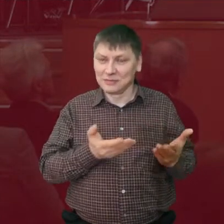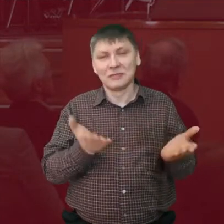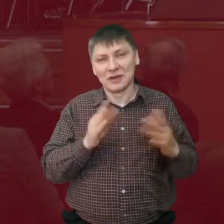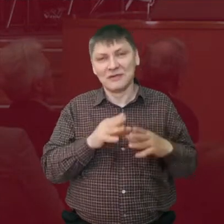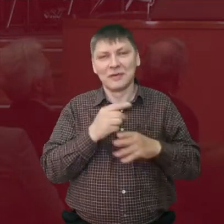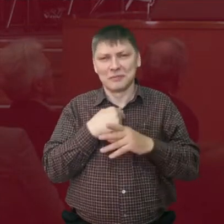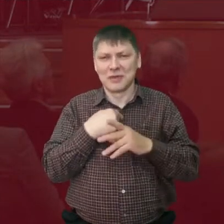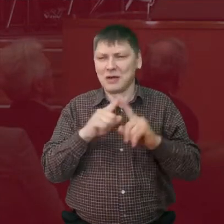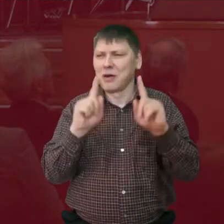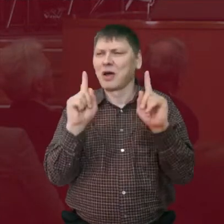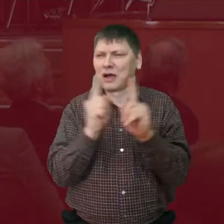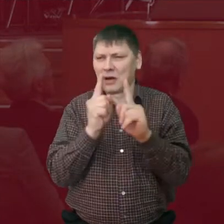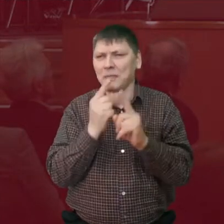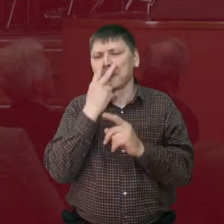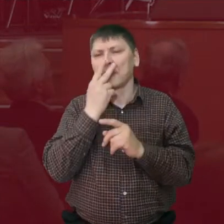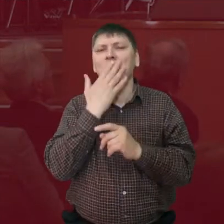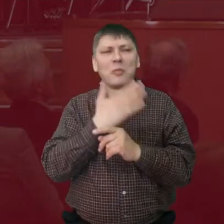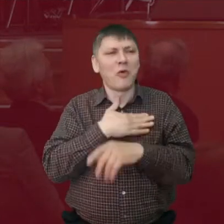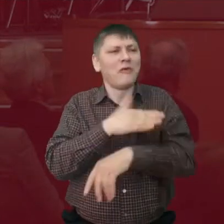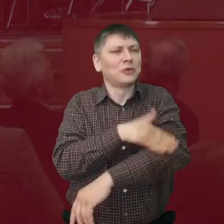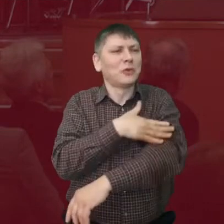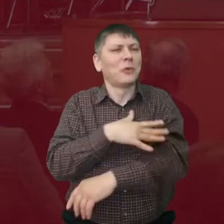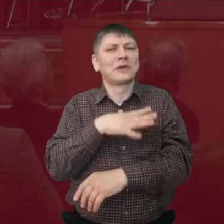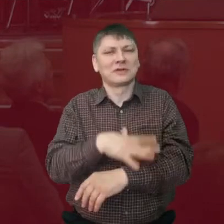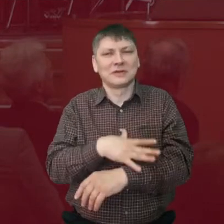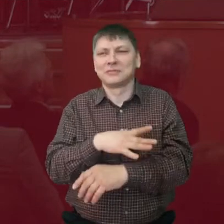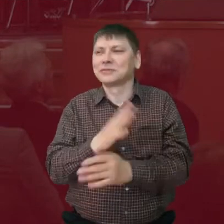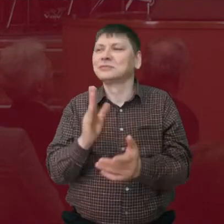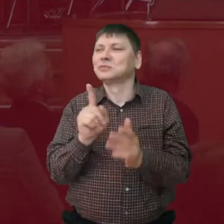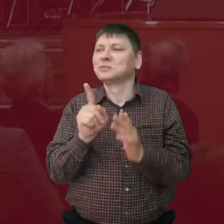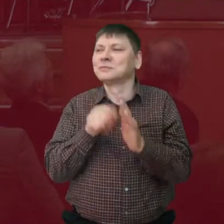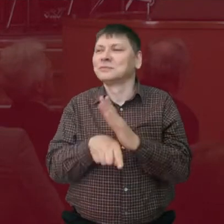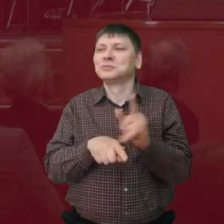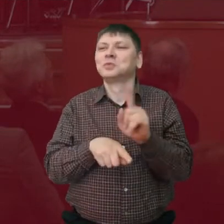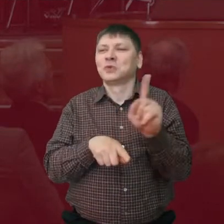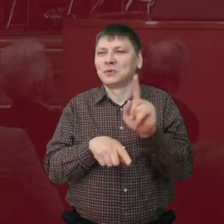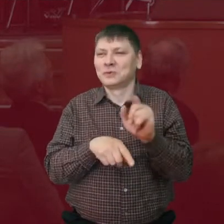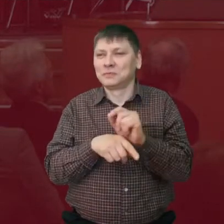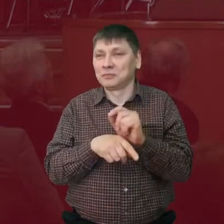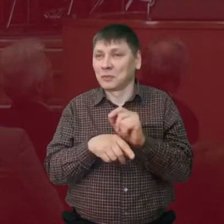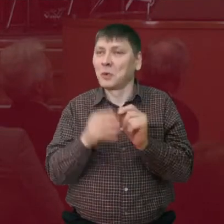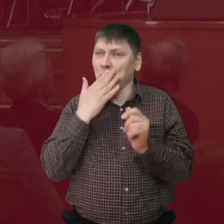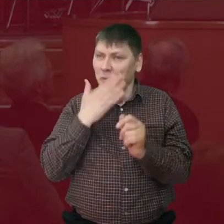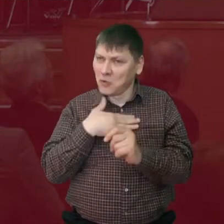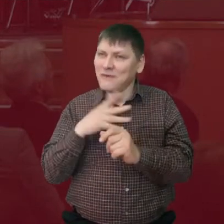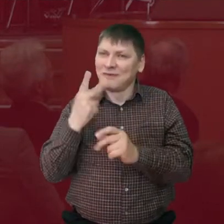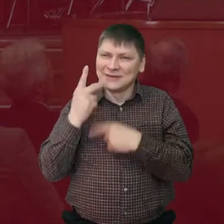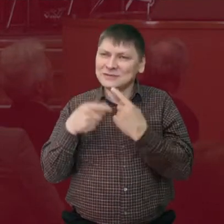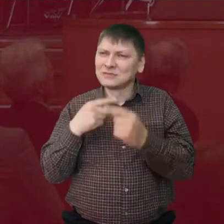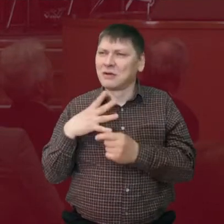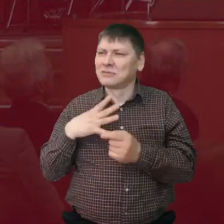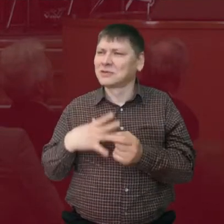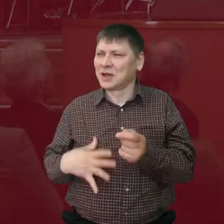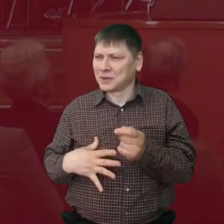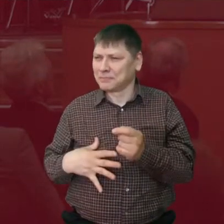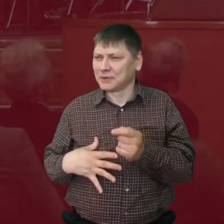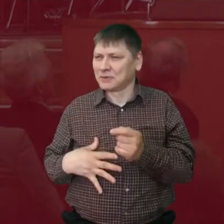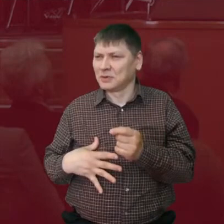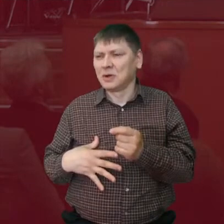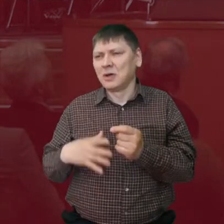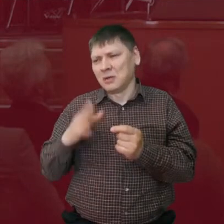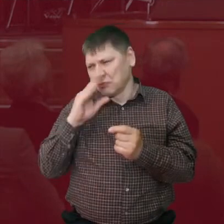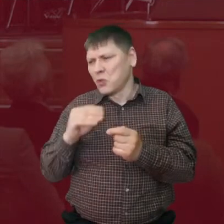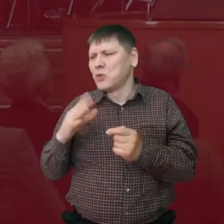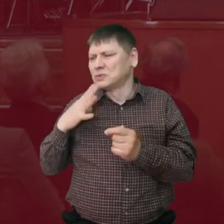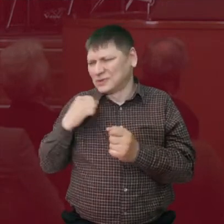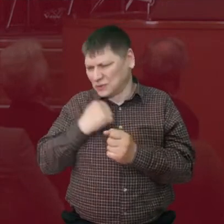них. Любовь долготерпит. Любовь имеет особую силу терпения. Она способна терпеть зло,